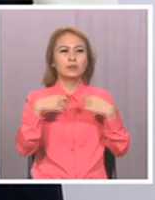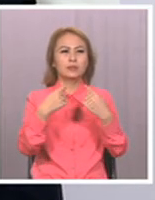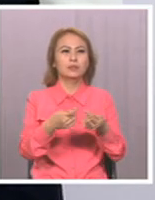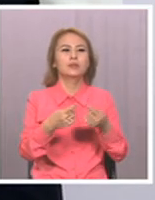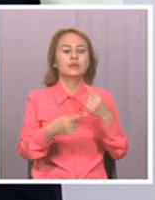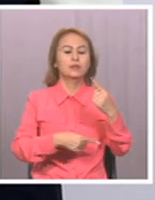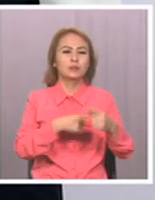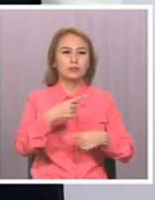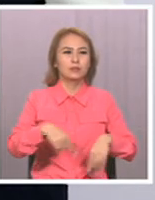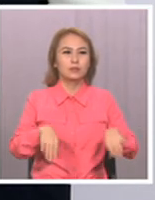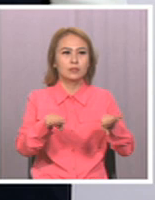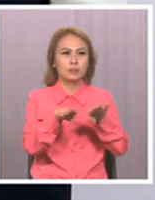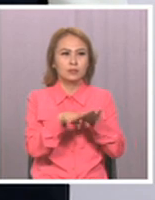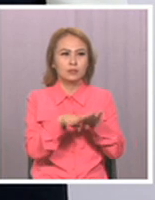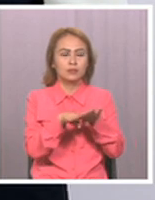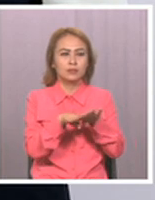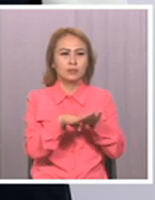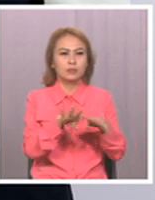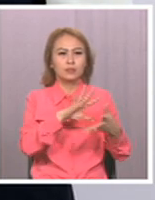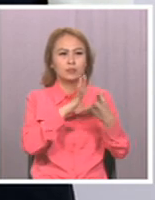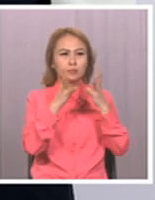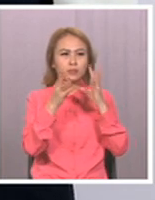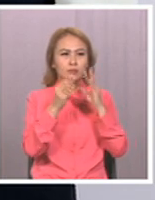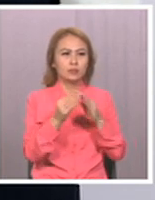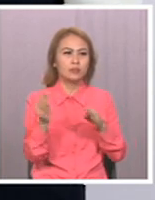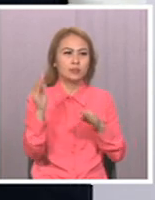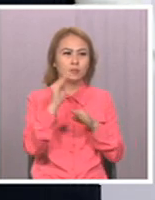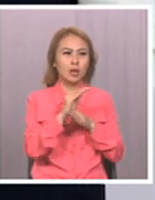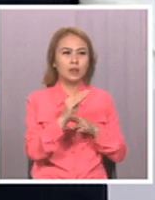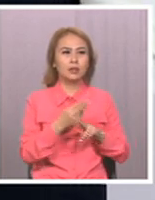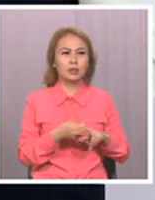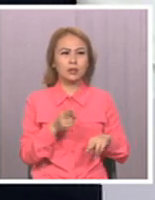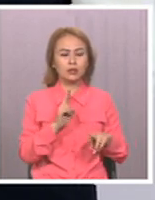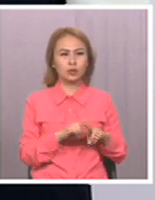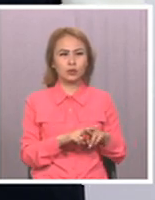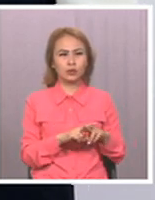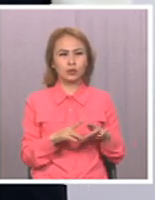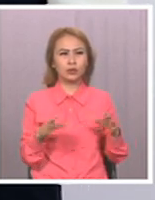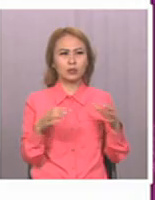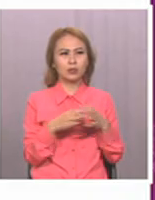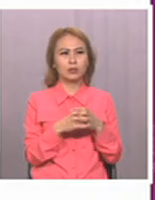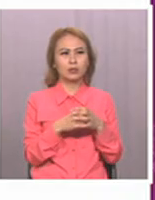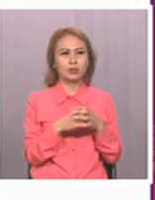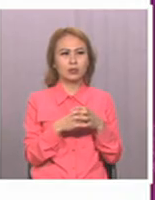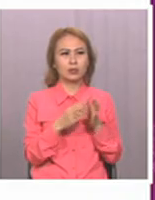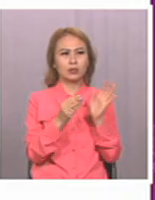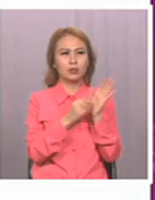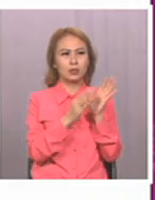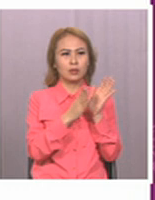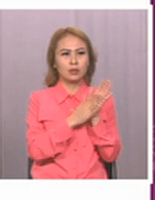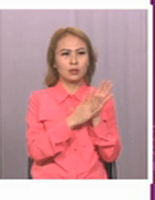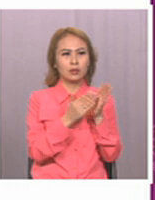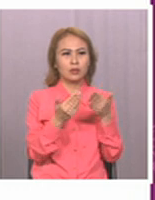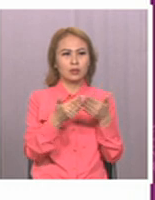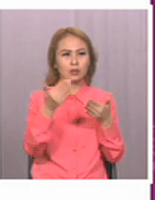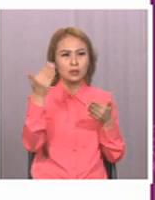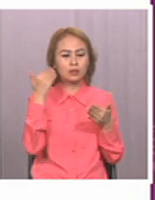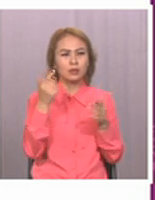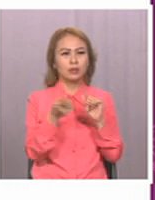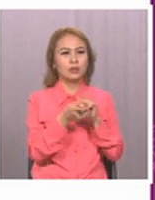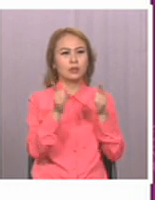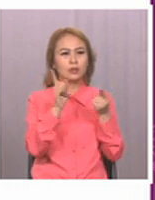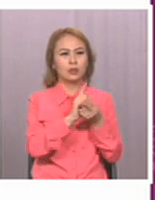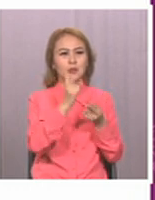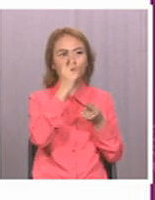ол бірнеше сандар қатарының өзгеру құлашы. Бірнеше сандар қатарының өзгеру құлашы